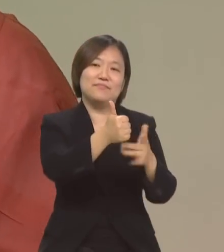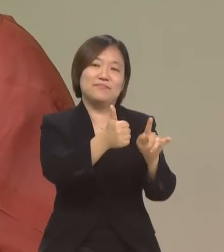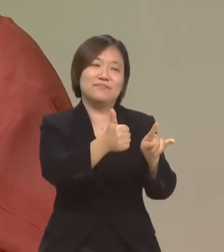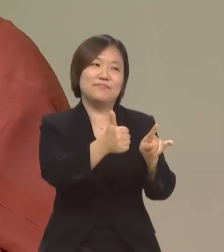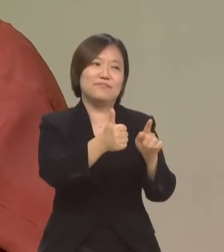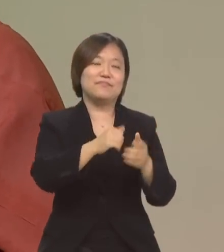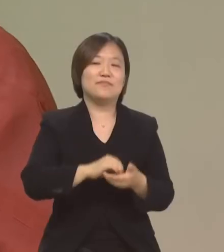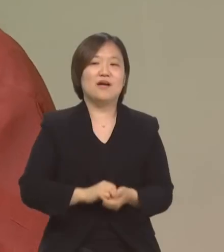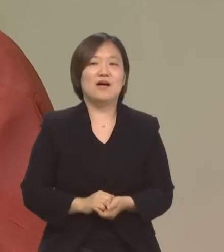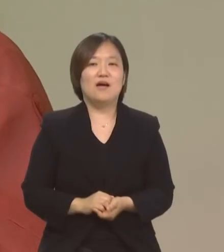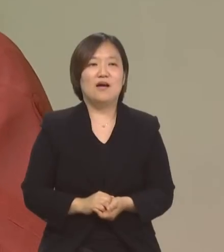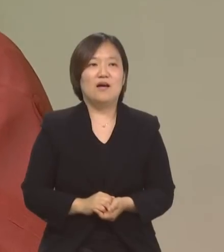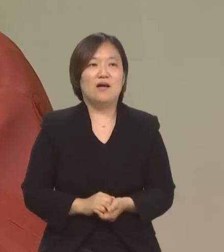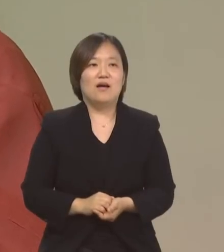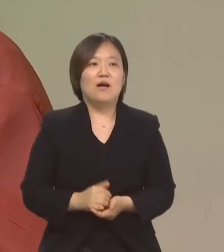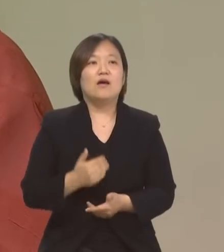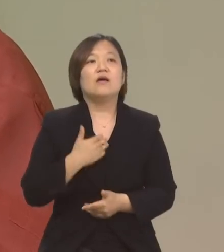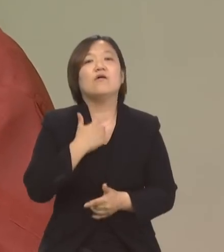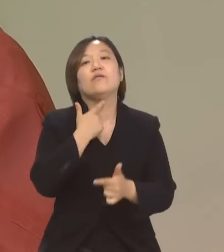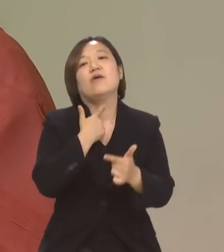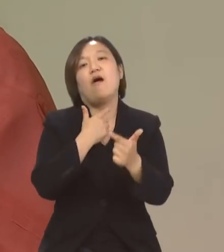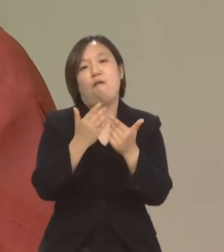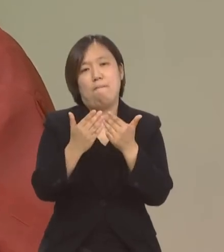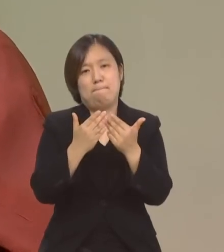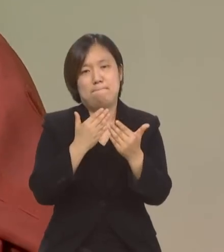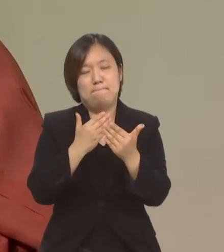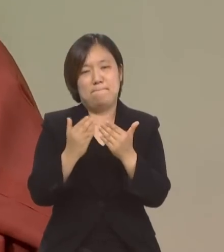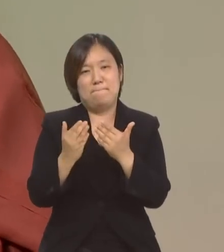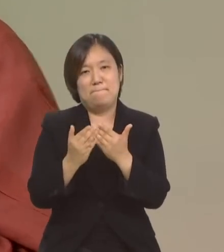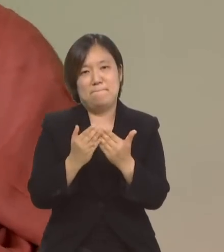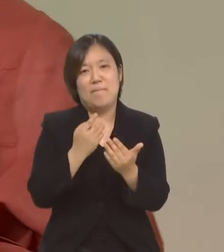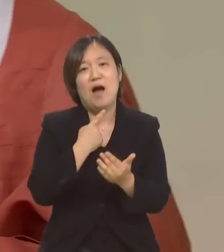그런 체험을 생생하게 하면서